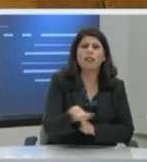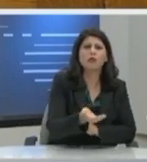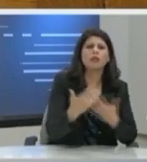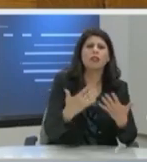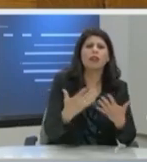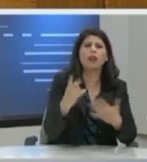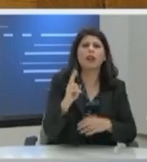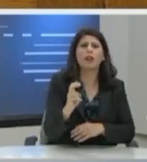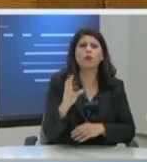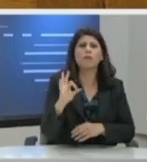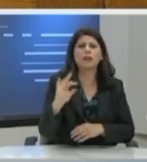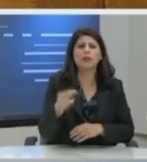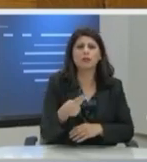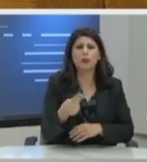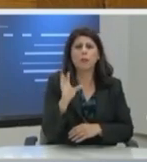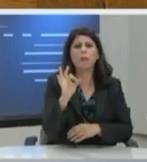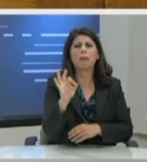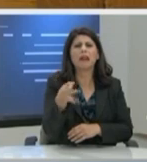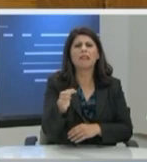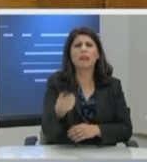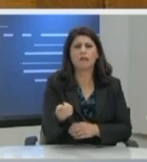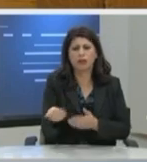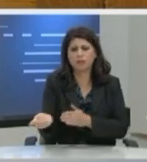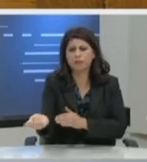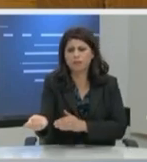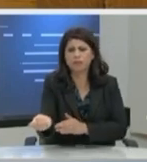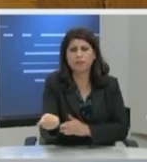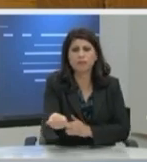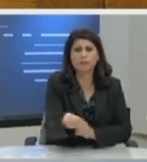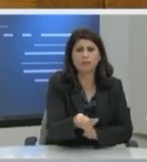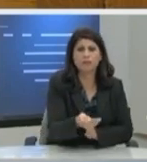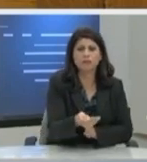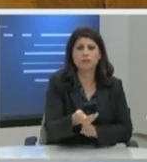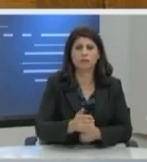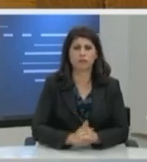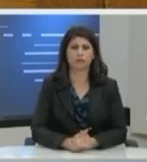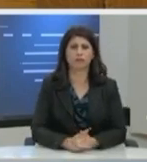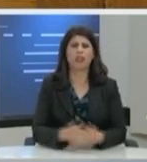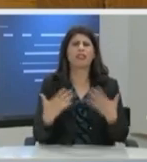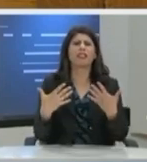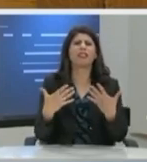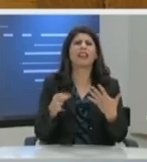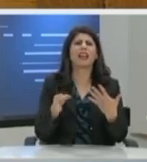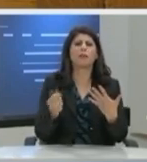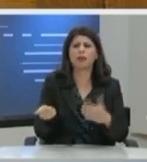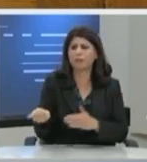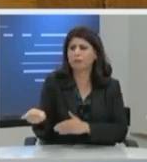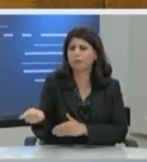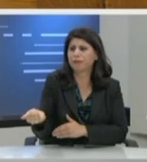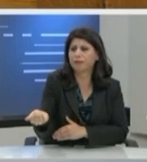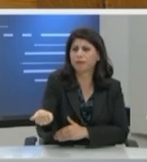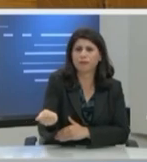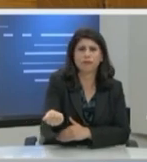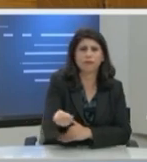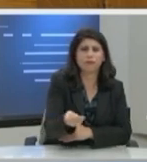ούτε 20, ούτε 50 ευρώ. Μισό ευρώ. Μισό ευρώ, ενδέκατο του ευρώ. Εδεχόντουσαν